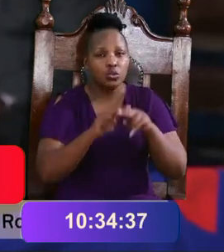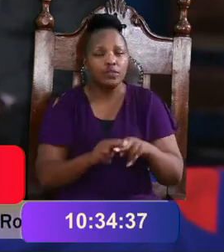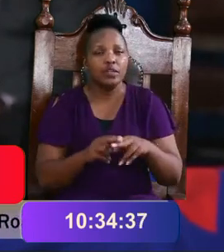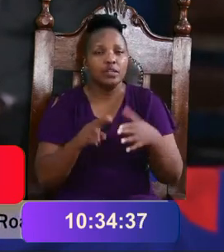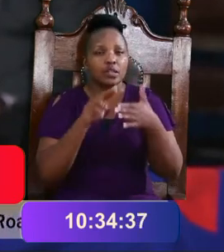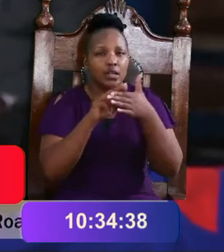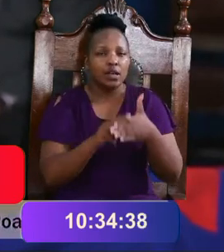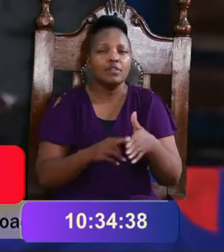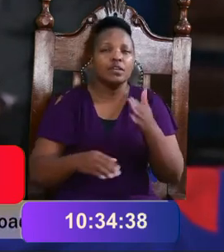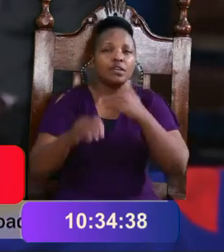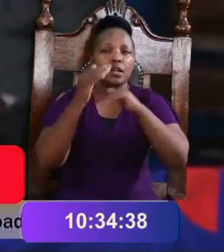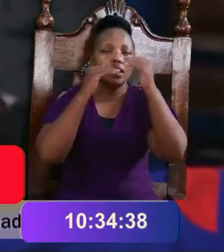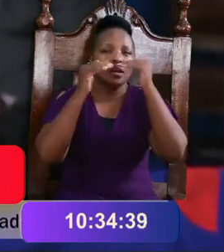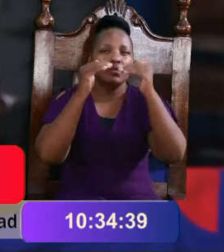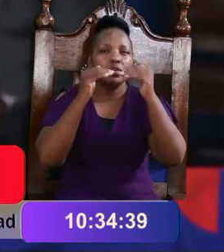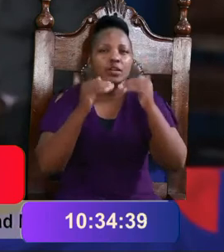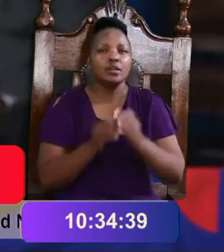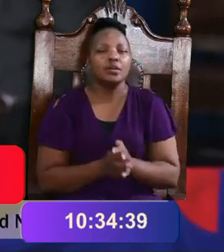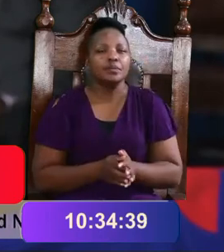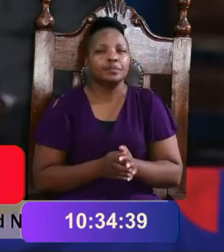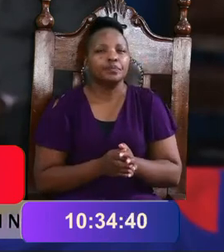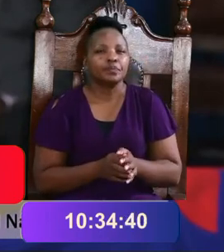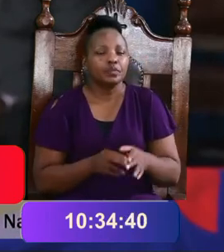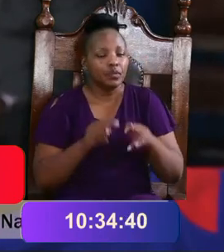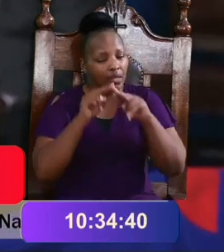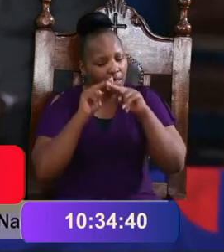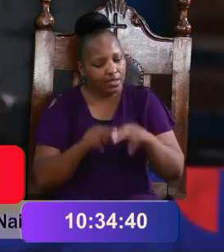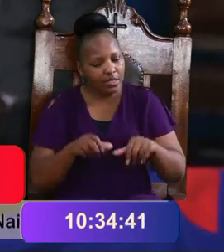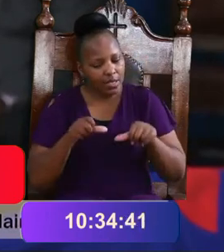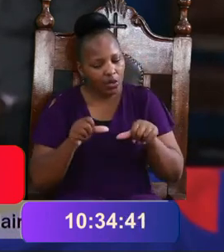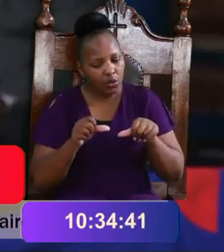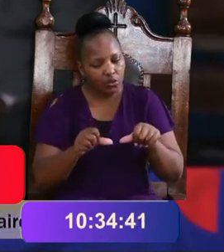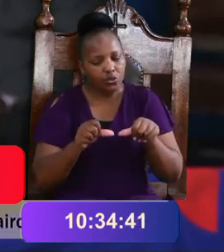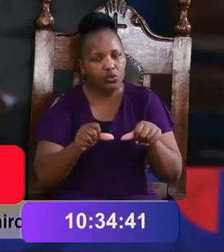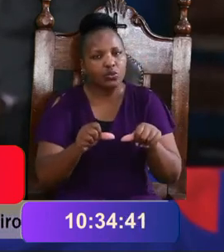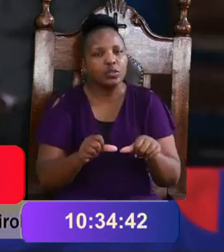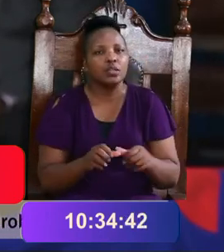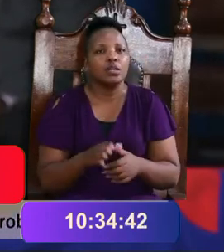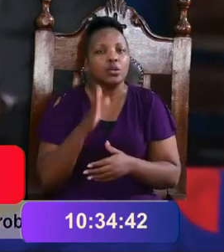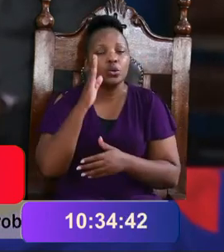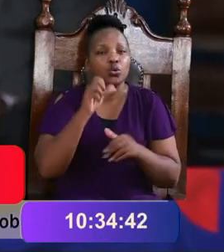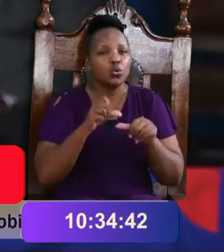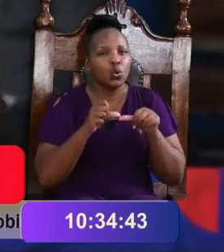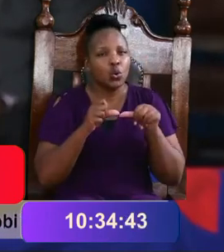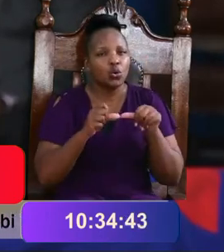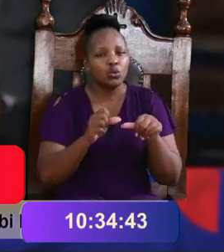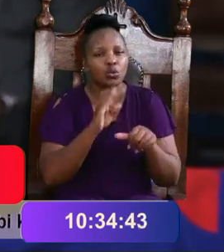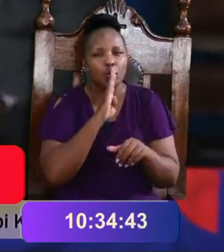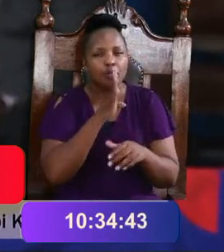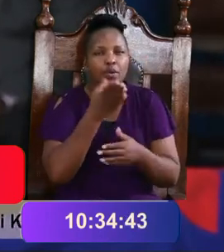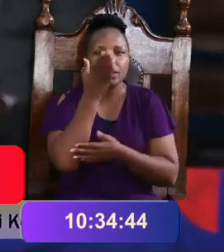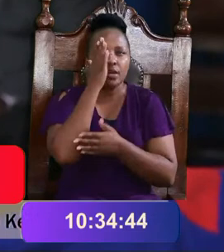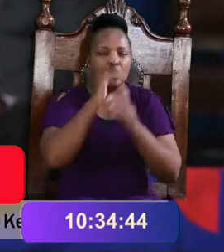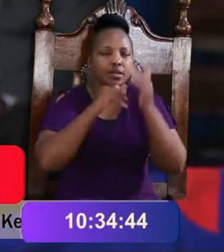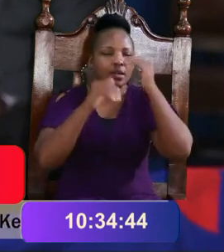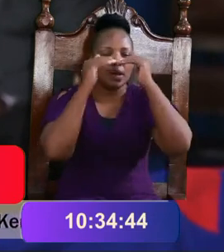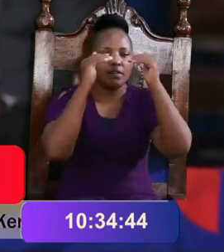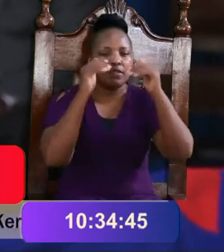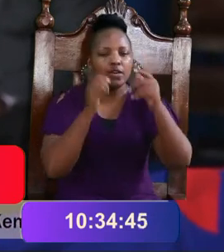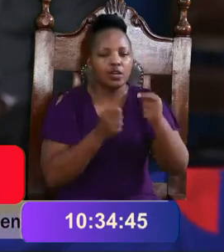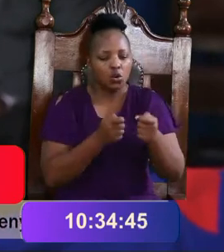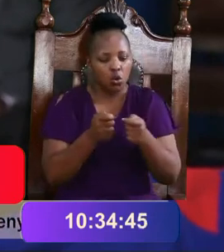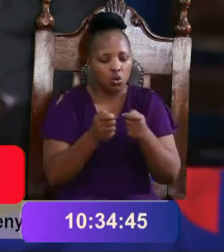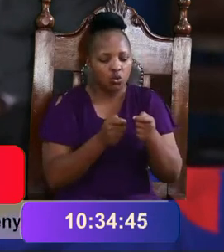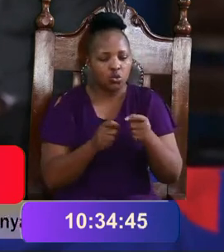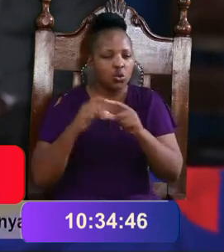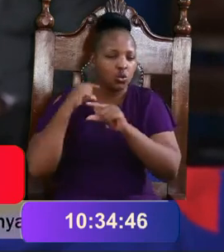cha enzi, ambaye hutawayamka kwenye hicho kiti mfalme. Utaendelea kukaa kwenye kiti chako cha enzi, utatawala kizazi